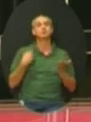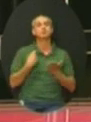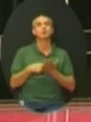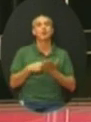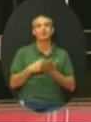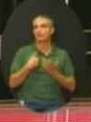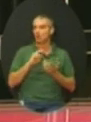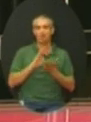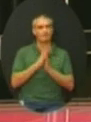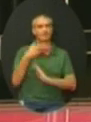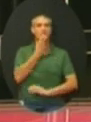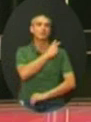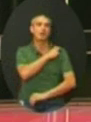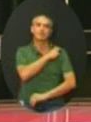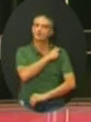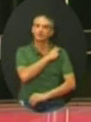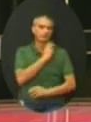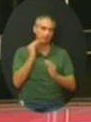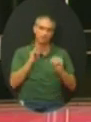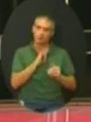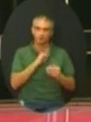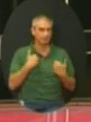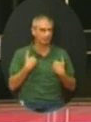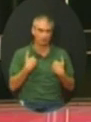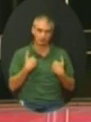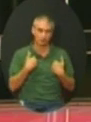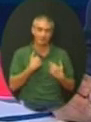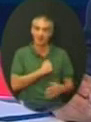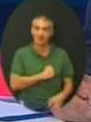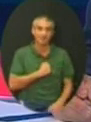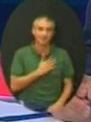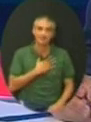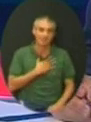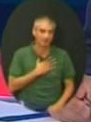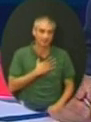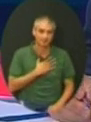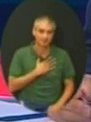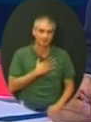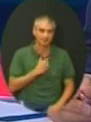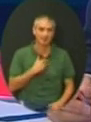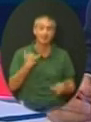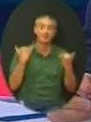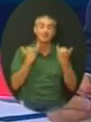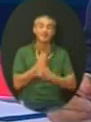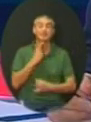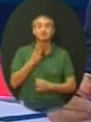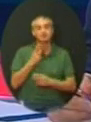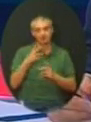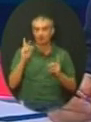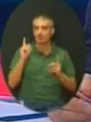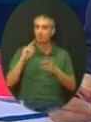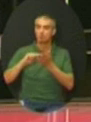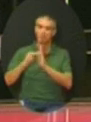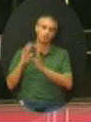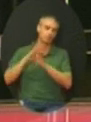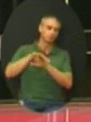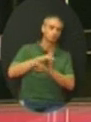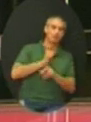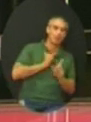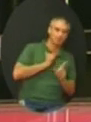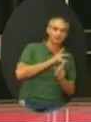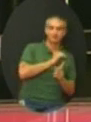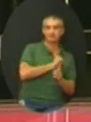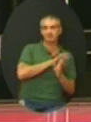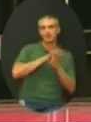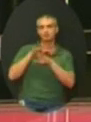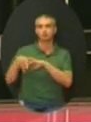בזה שלא נהייתי רמטכ"ל, זה פחות מעניין אותי, אבל לצערי הרב, טעיתי. זה זורם לשני הכיוונים.